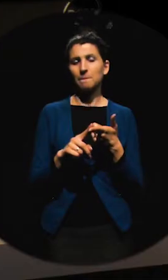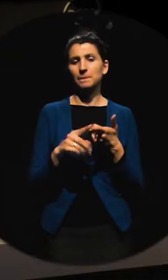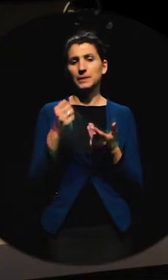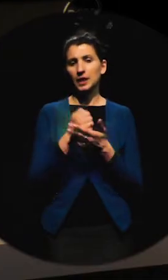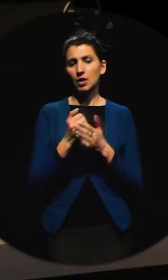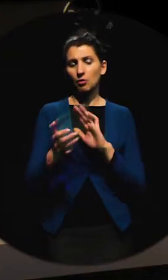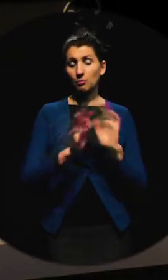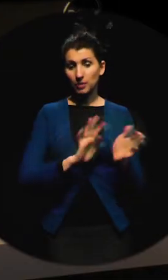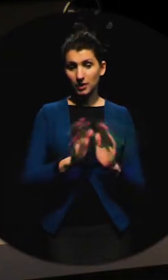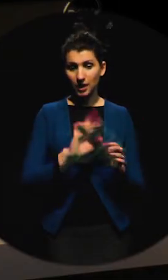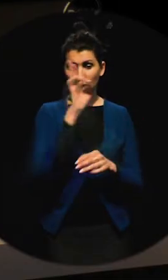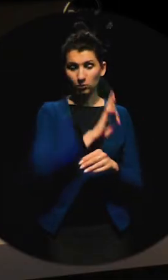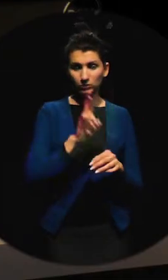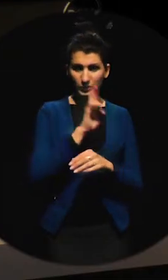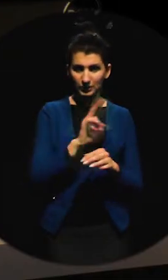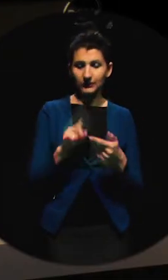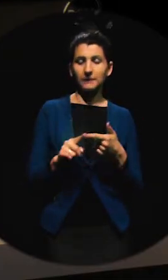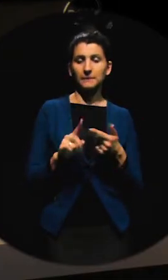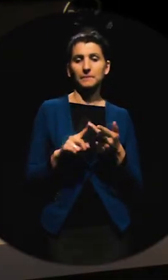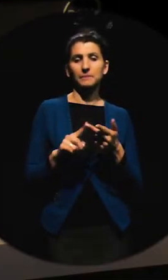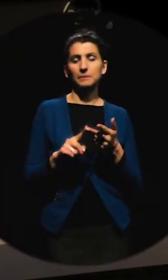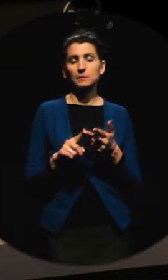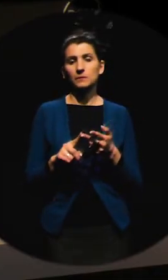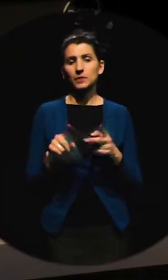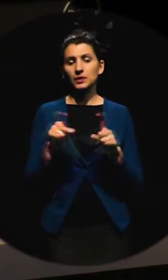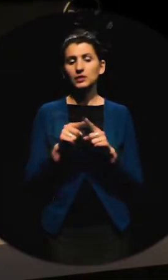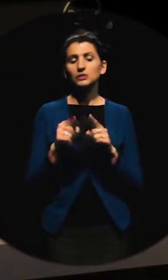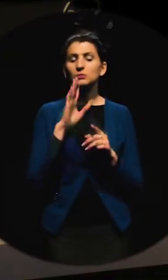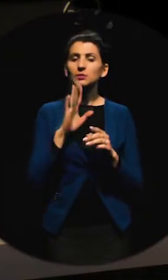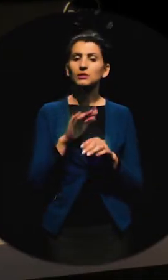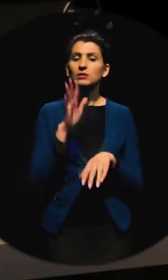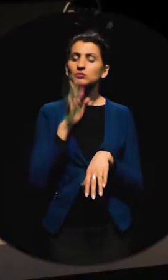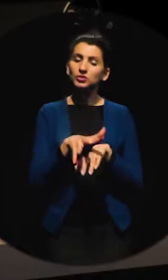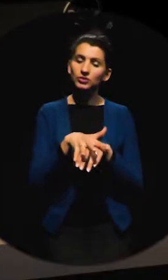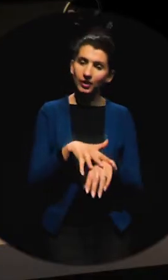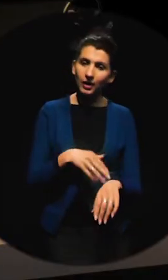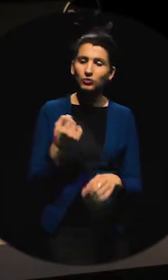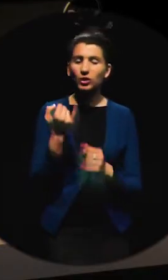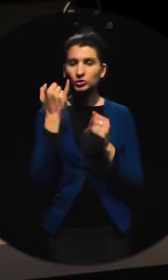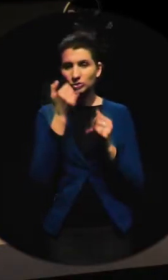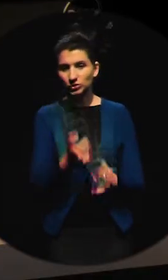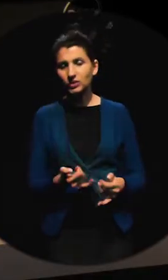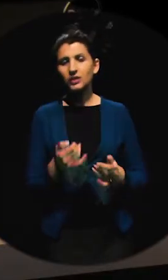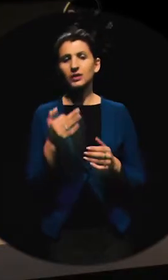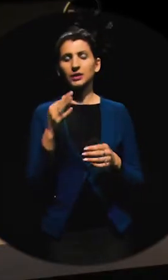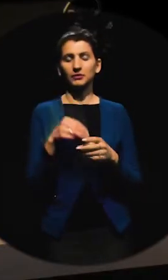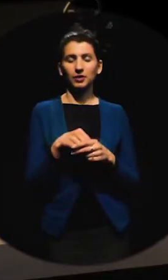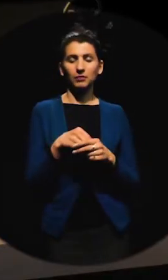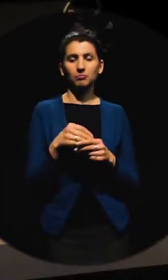poziomu opieki rodzicielskiej, ale też tego poziomu miłosierdzia, który wyraził się